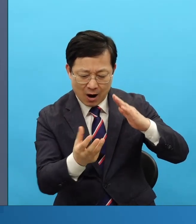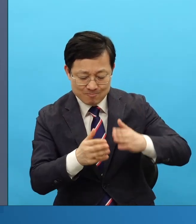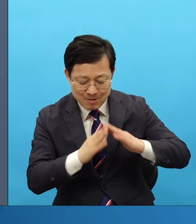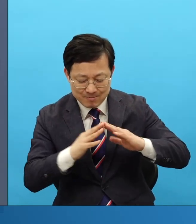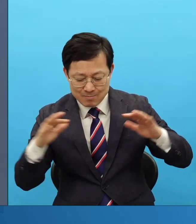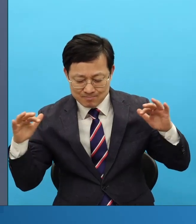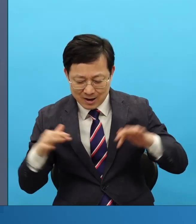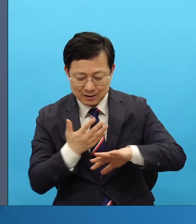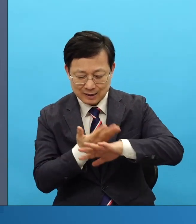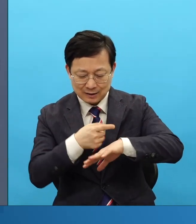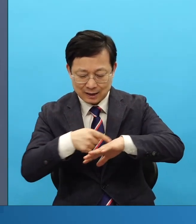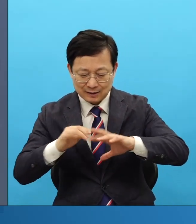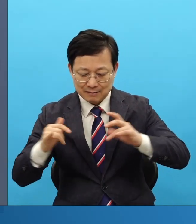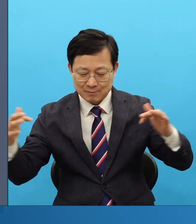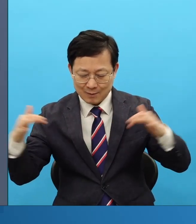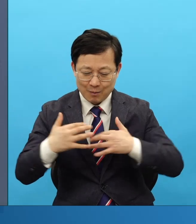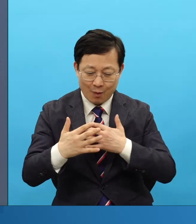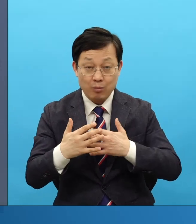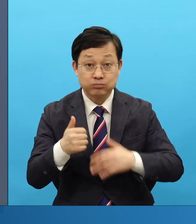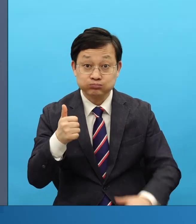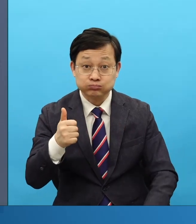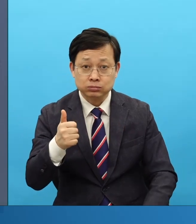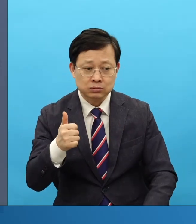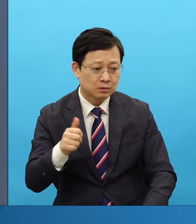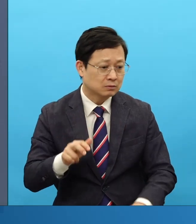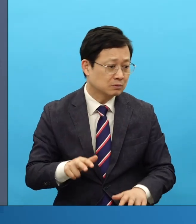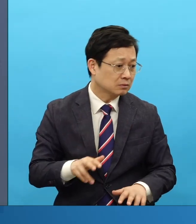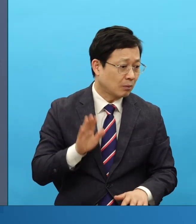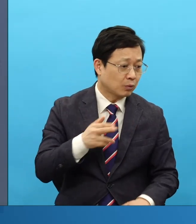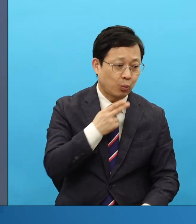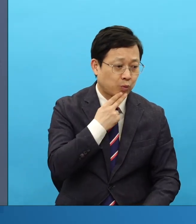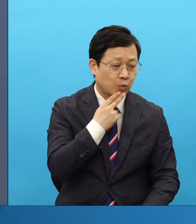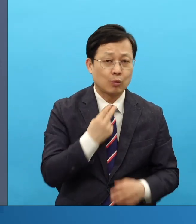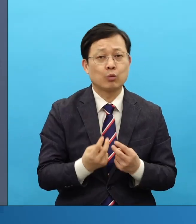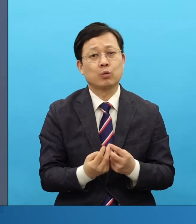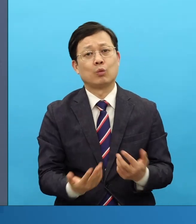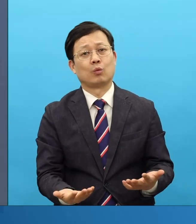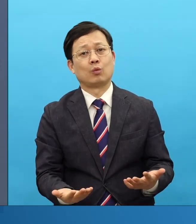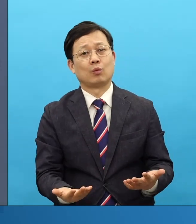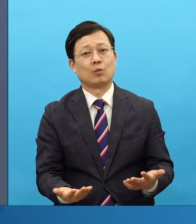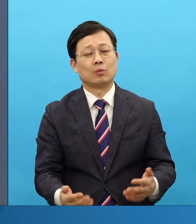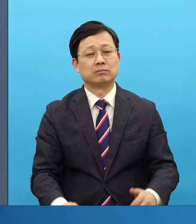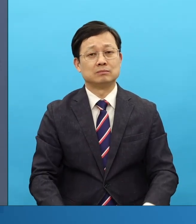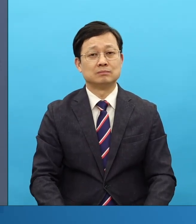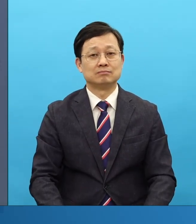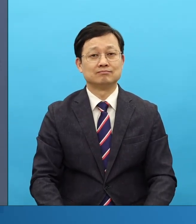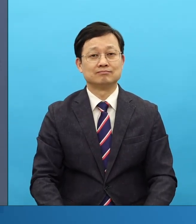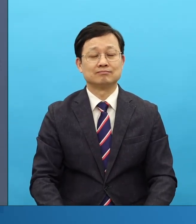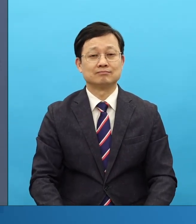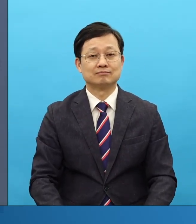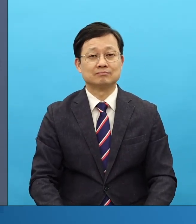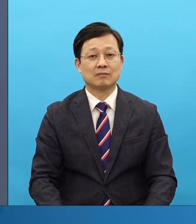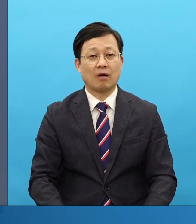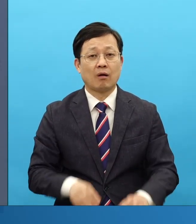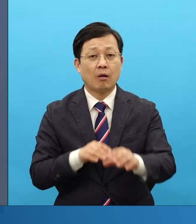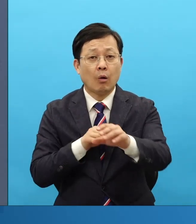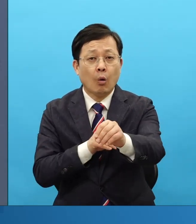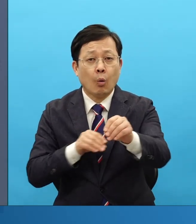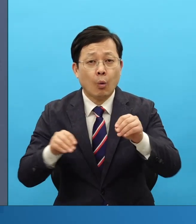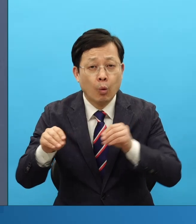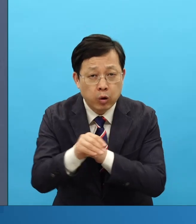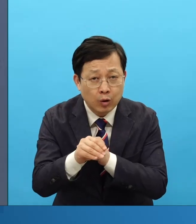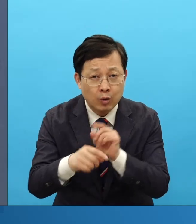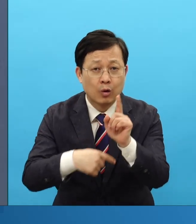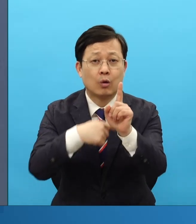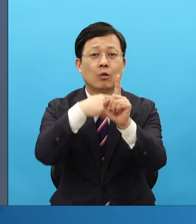open and the multi-ethnic disciples must come inside our families and our churches, but these answers will not come. 오히려 교회 문 닫게 돼요. And then in the end,